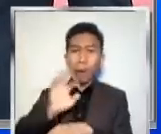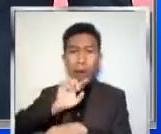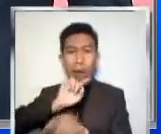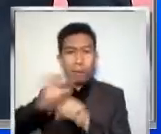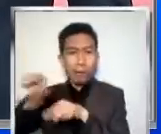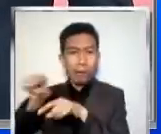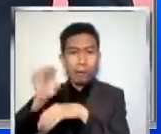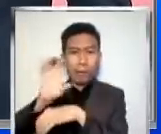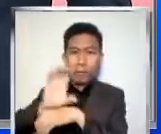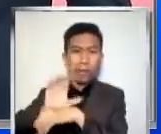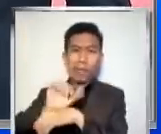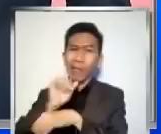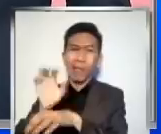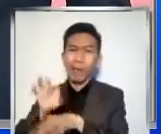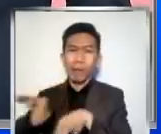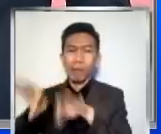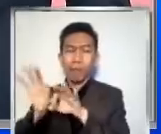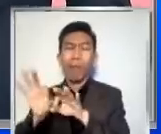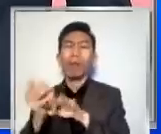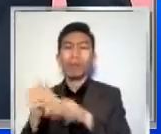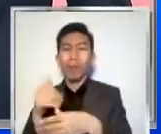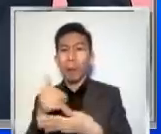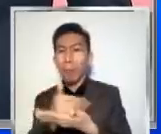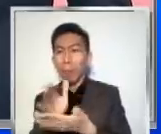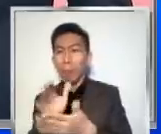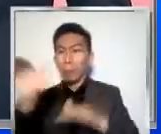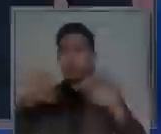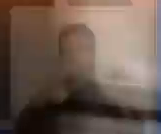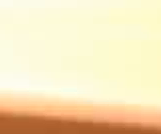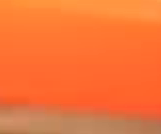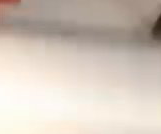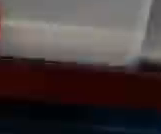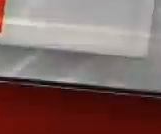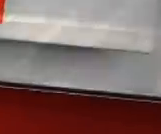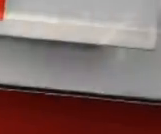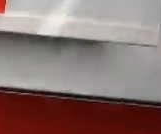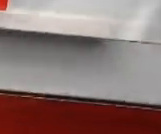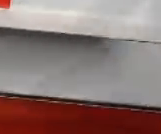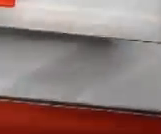inimbitahan sa presinto. Mula sa Quiapo Church, nakatutok live si Marie Zumali.